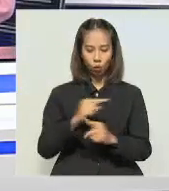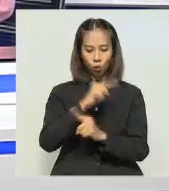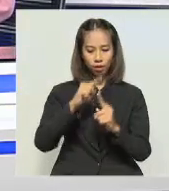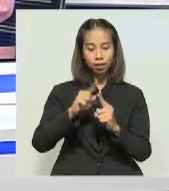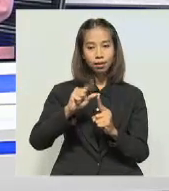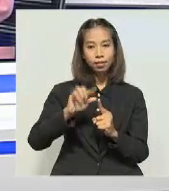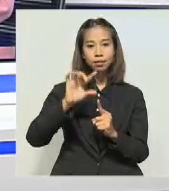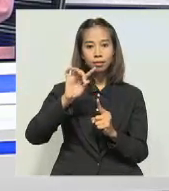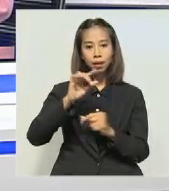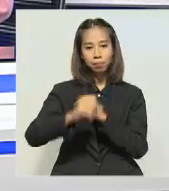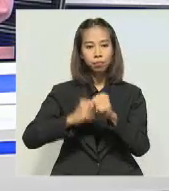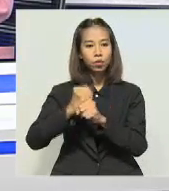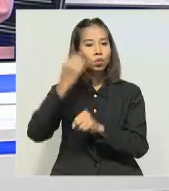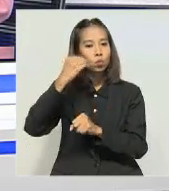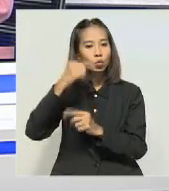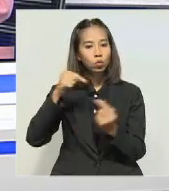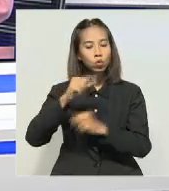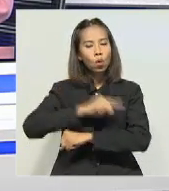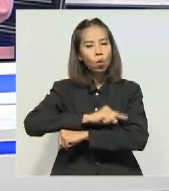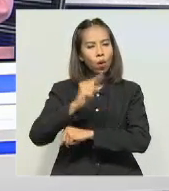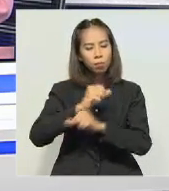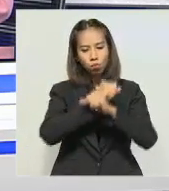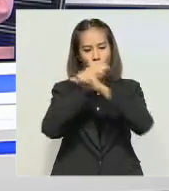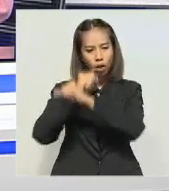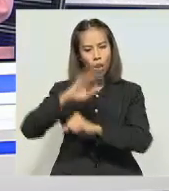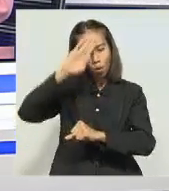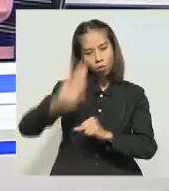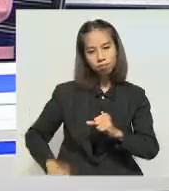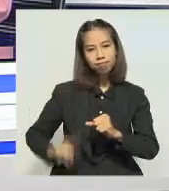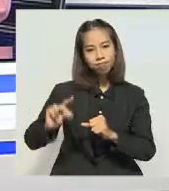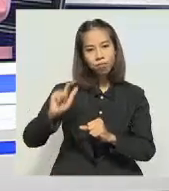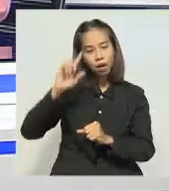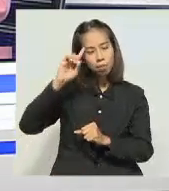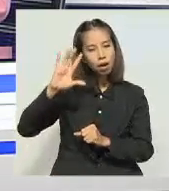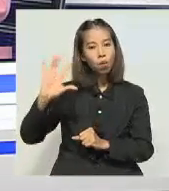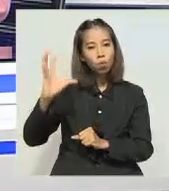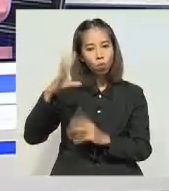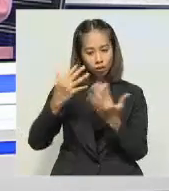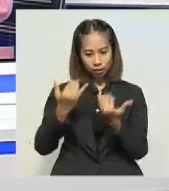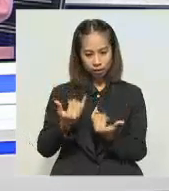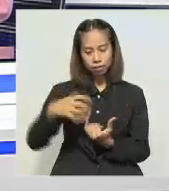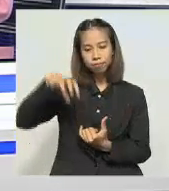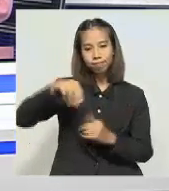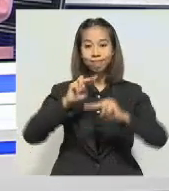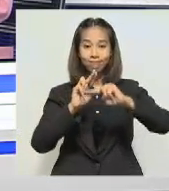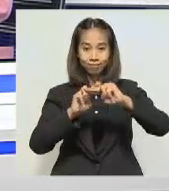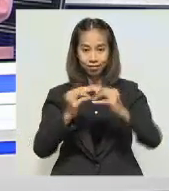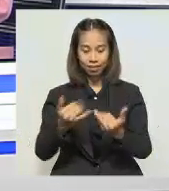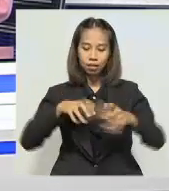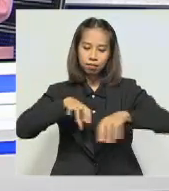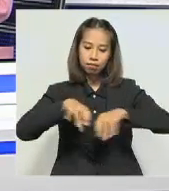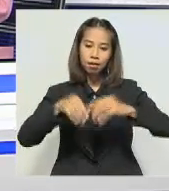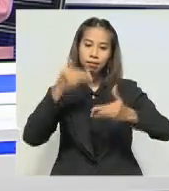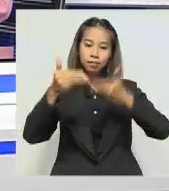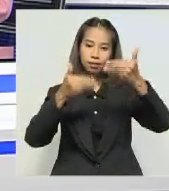28กันยายนของทุกปีเป็นวันป้องกันโรคพิษสุนัขบ้าโลกค่ะสภากาชาดไทยได้ร่วมกับกรมควบคุมโรคจัดกิจกรรมรณรงค์เพื่อสร้